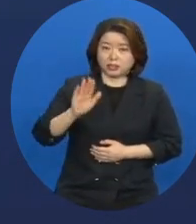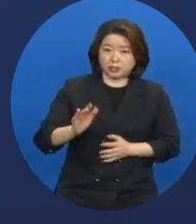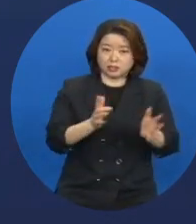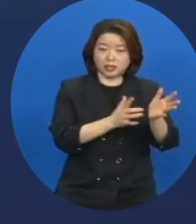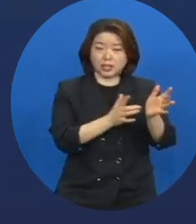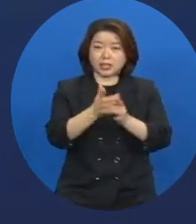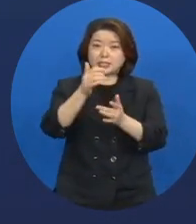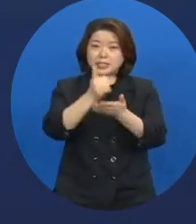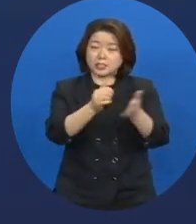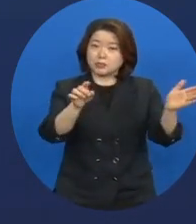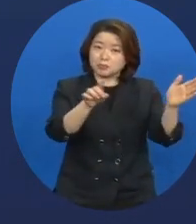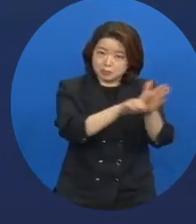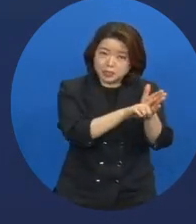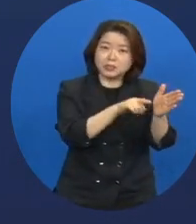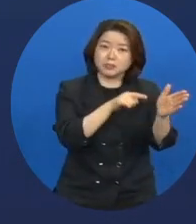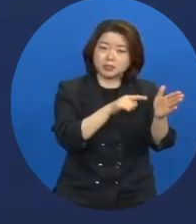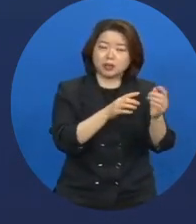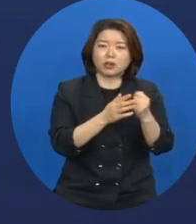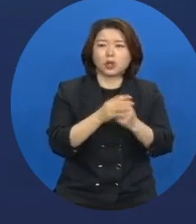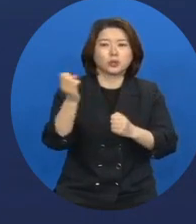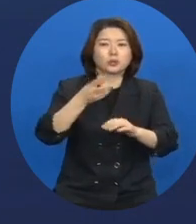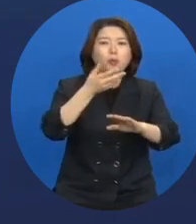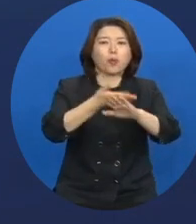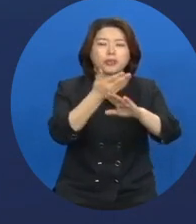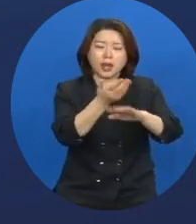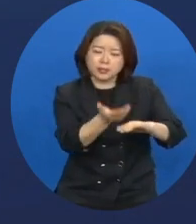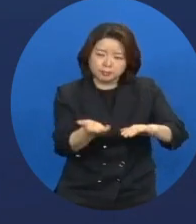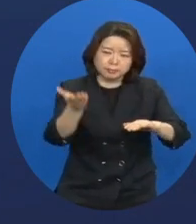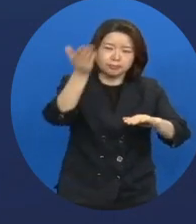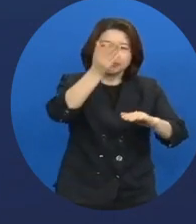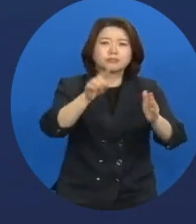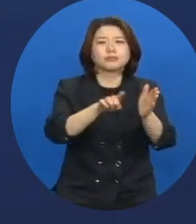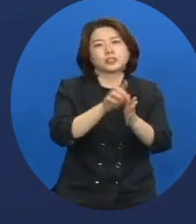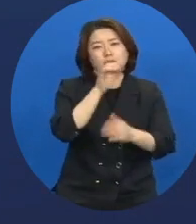예수님을 믿는 데는 또 다른 차원의 믿음이 있습니다.